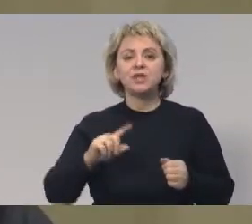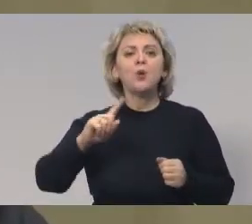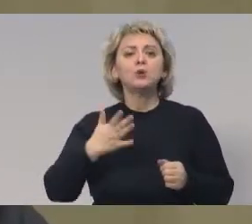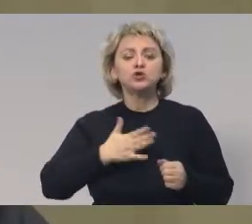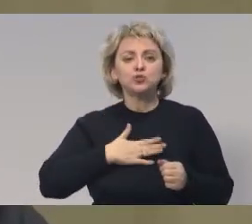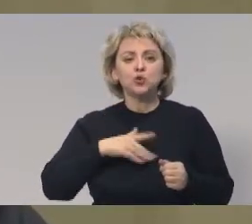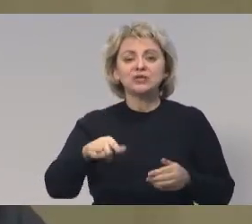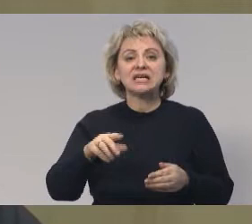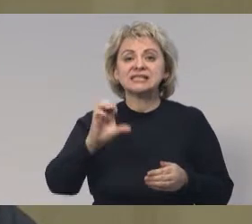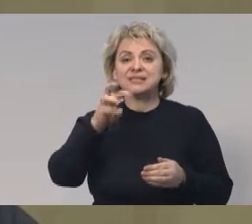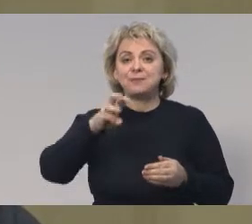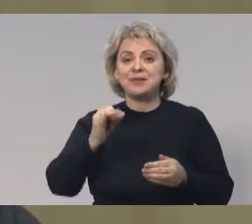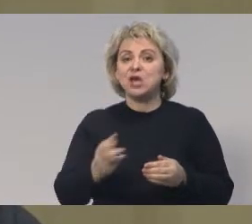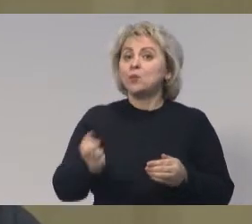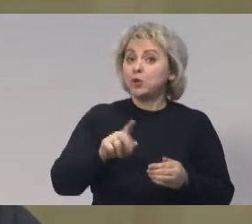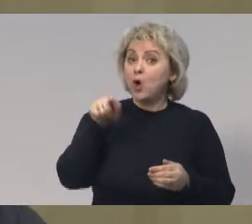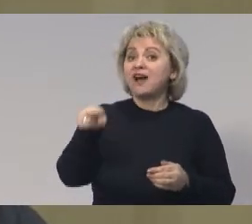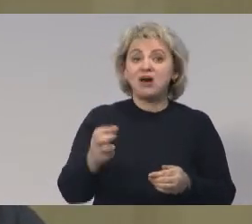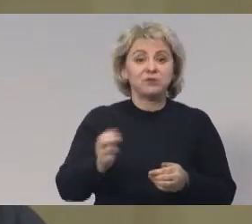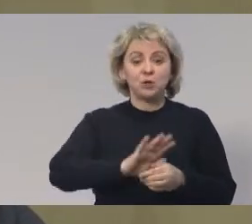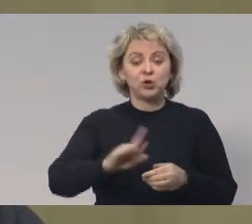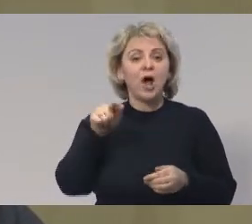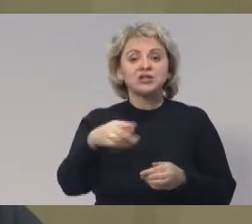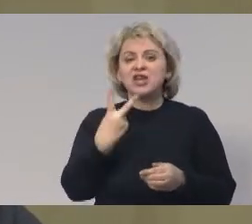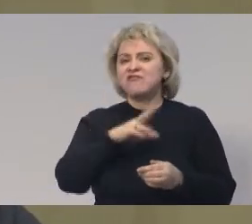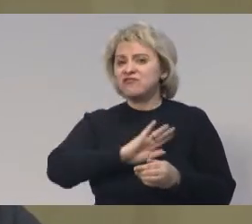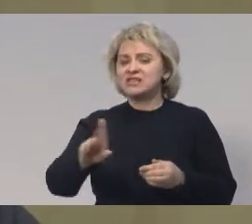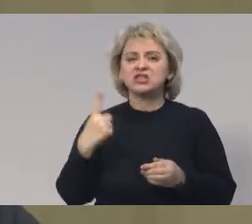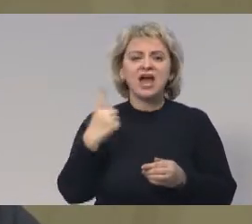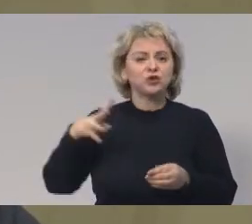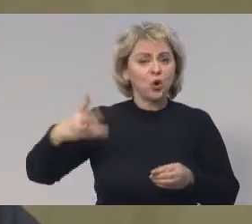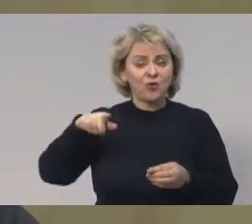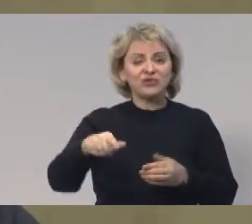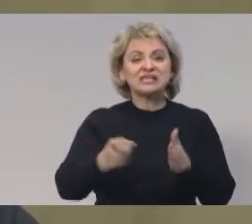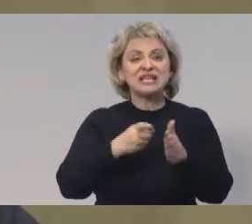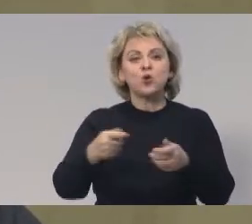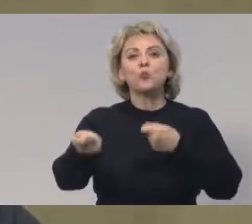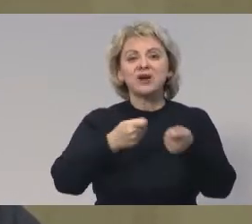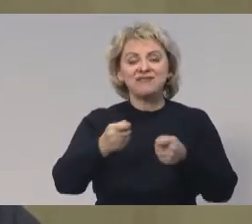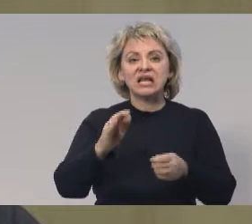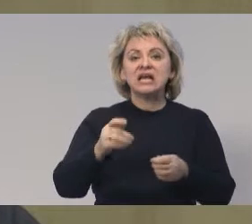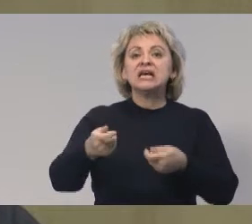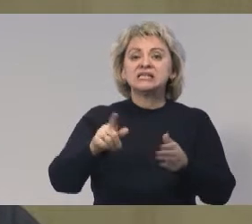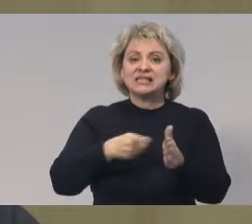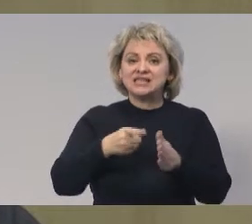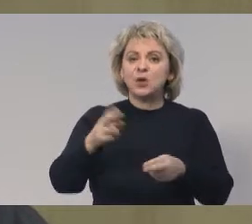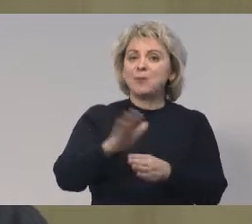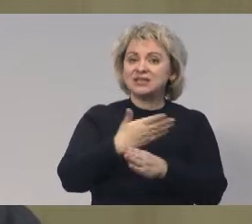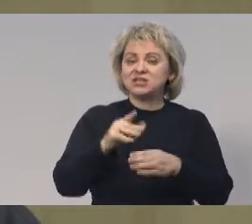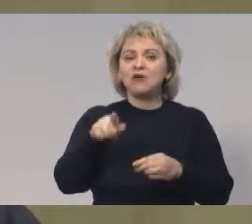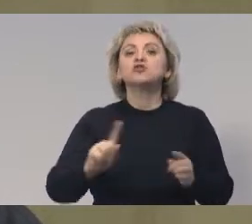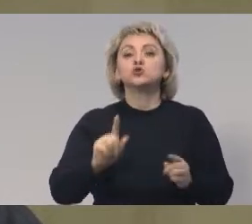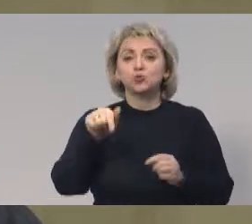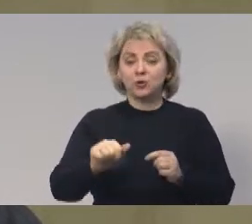у нас вот пресса сюда приходит, а к вам не приходит? Я не видел ни одного репортажа из следственного управления, следственного подразделения. Вы